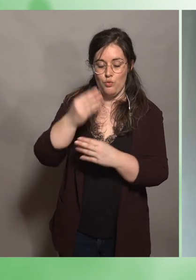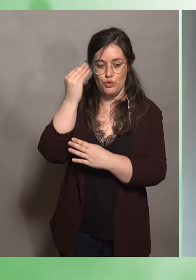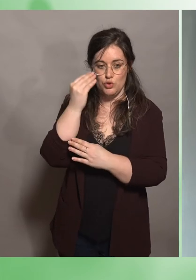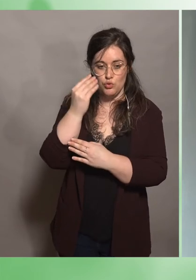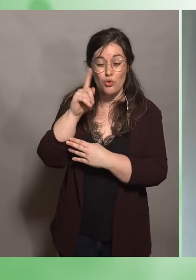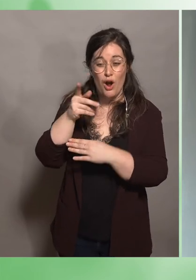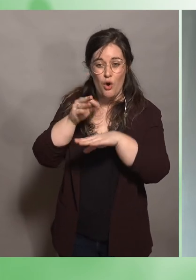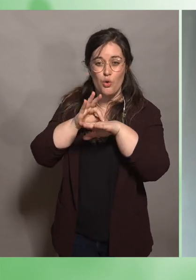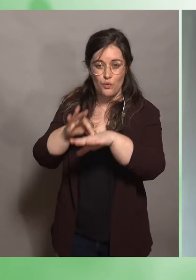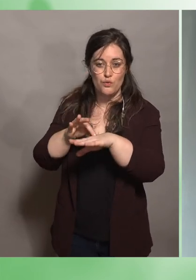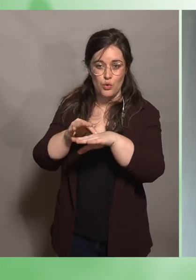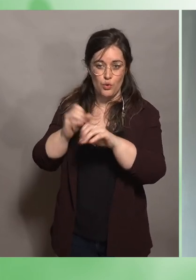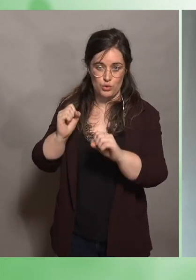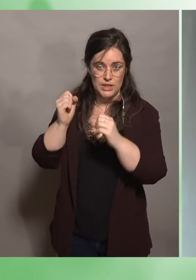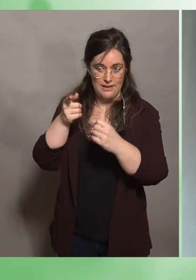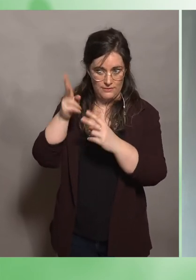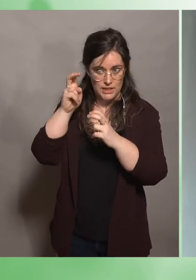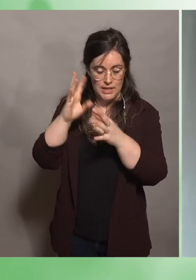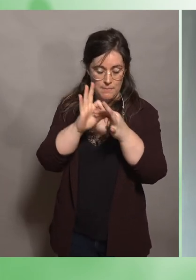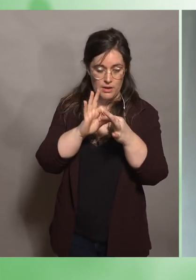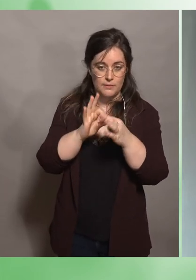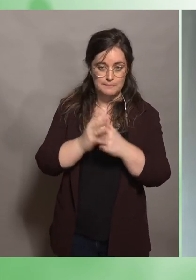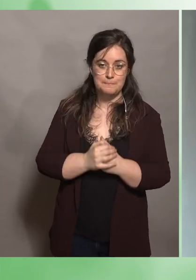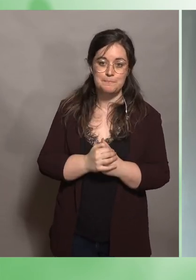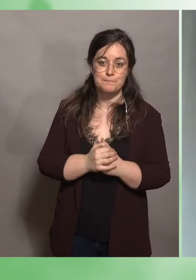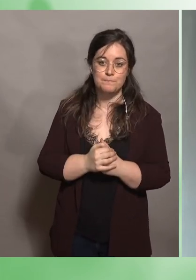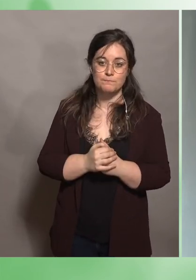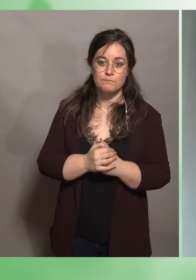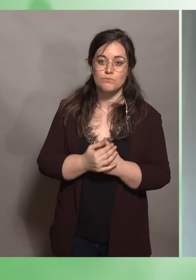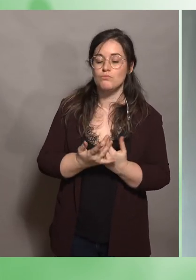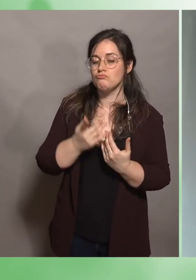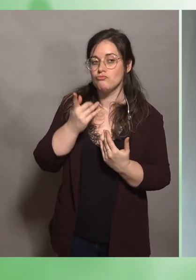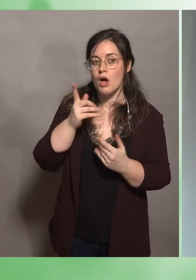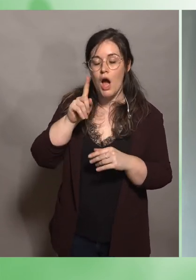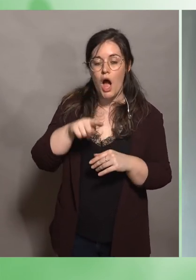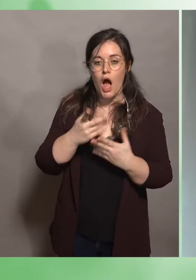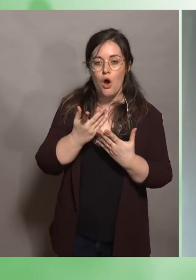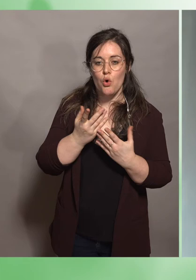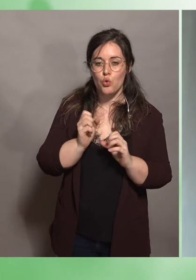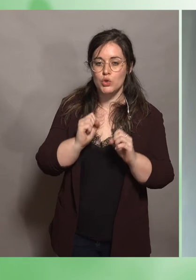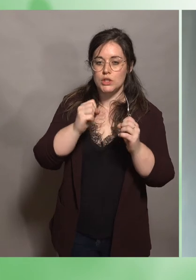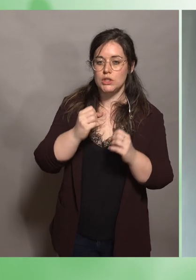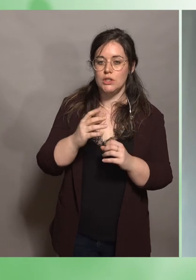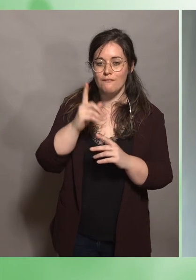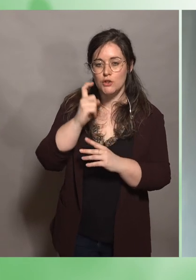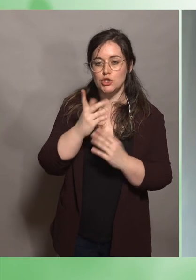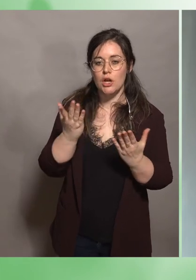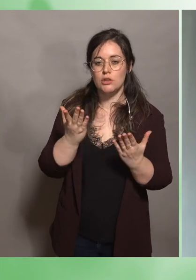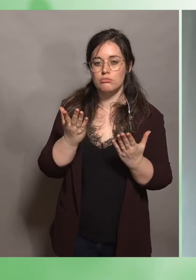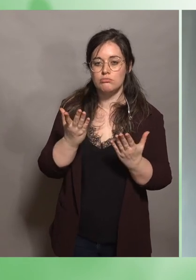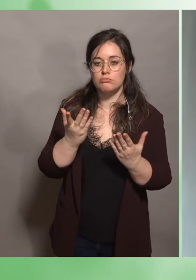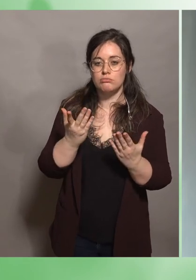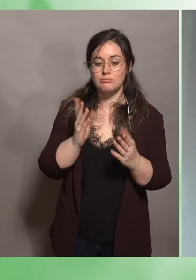auch der Führungskräfte zu diesem Thema. Wir haben dann aber auch so Initiativen gestartet wie